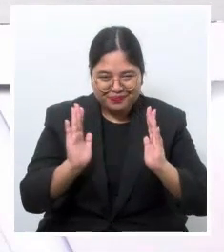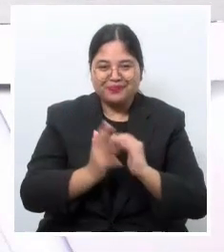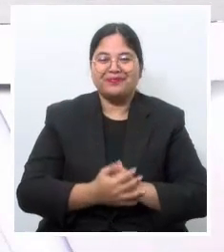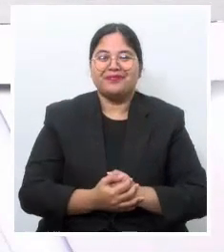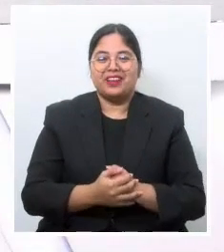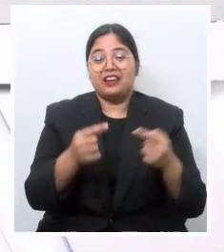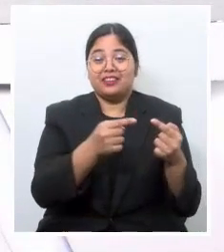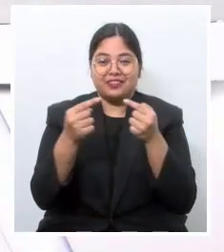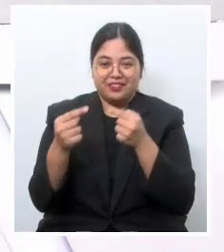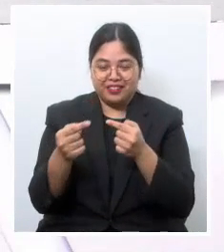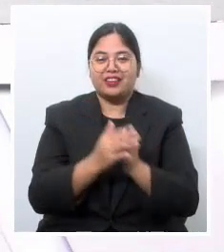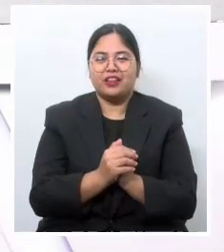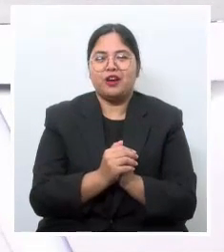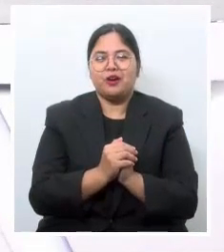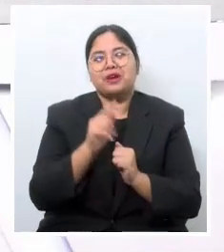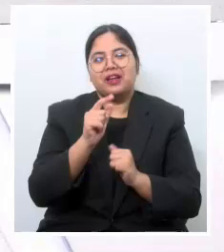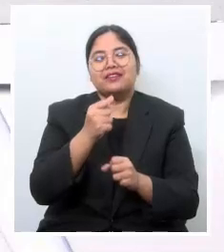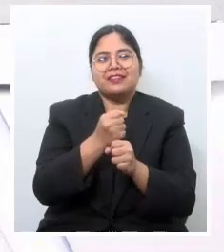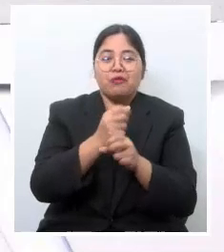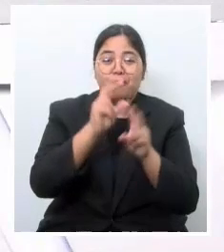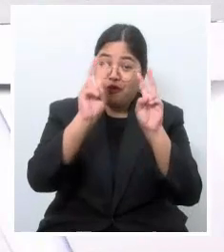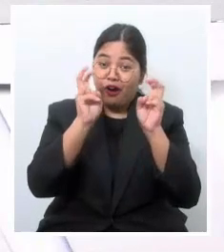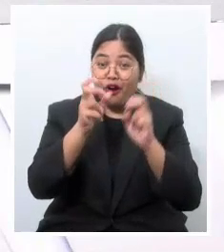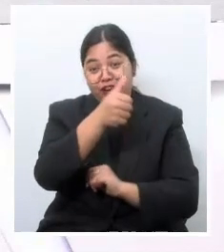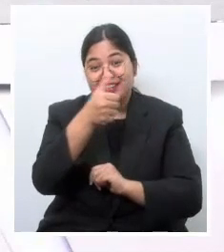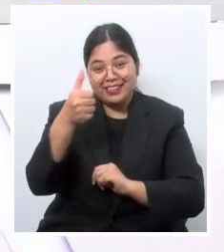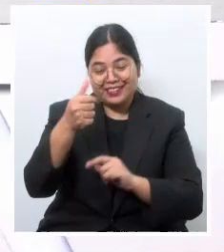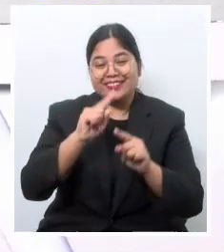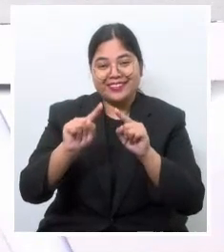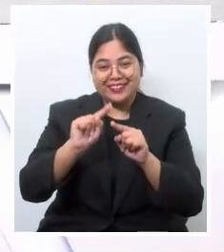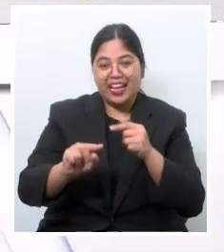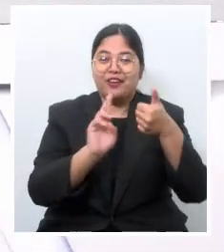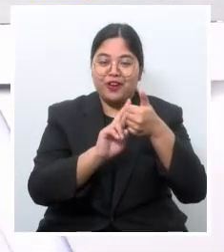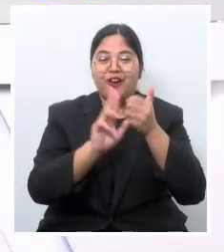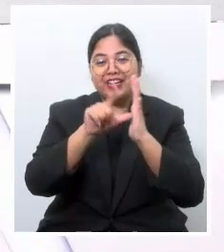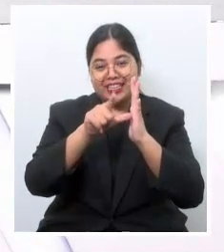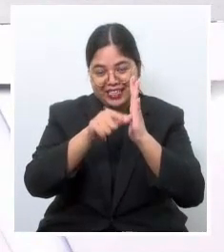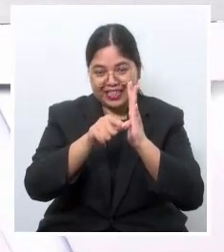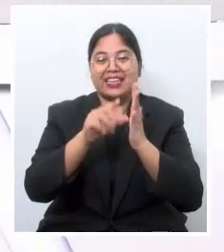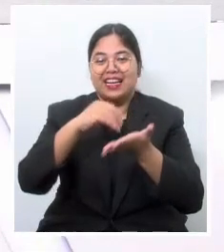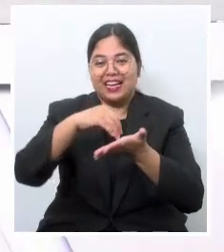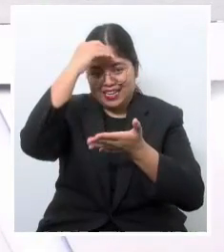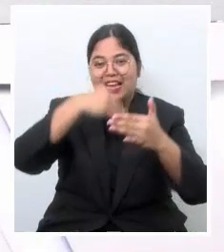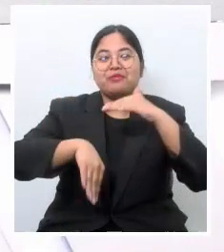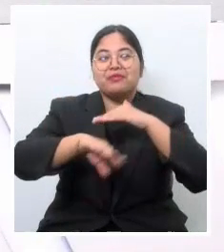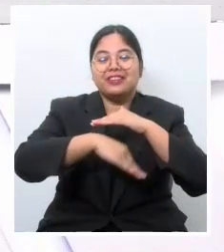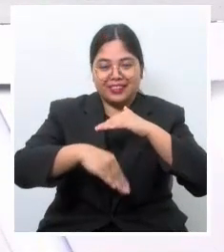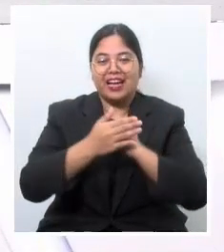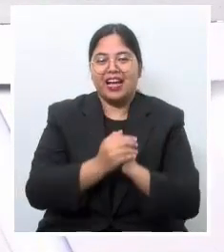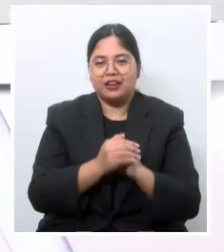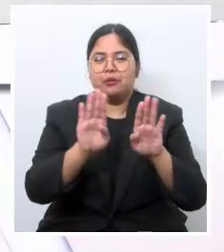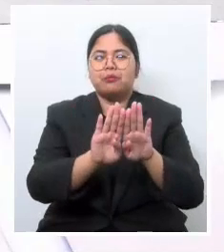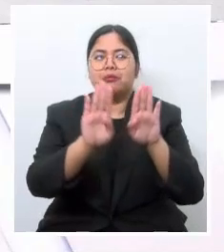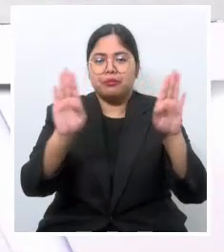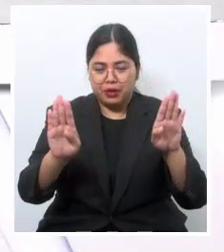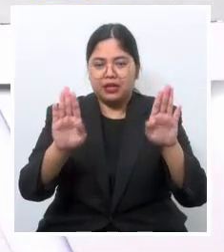ไปต่อกันนะคะกับคทนดีๆมีบอกต่อค่ะวันนี้ท่านดรทีพระวังคนันรองเลขาธิการคณะกรรมการการศึกษาขั้นพื้นฐานนะคะได้ไปเปิดงาน